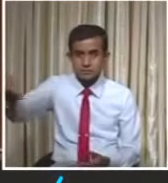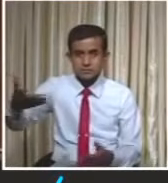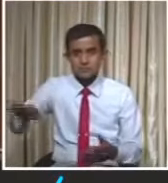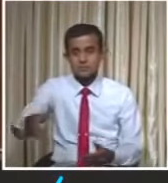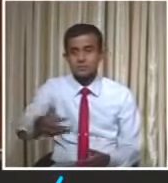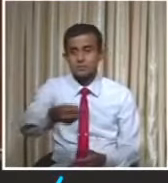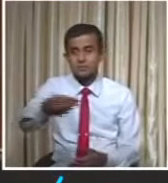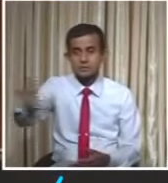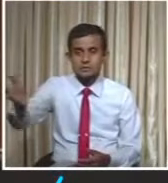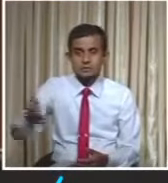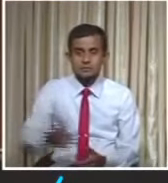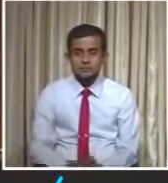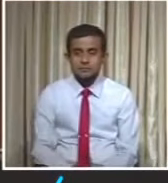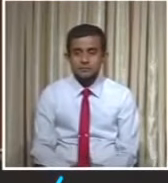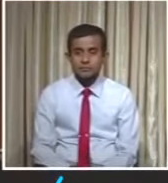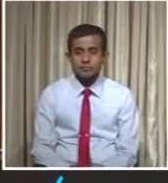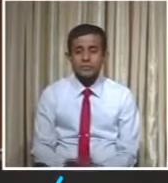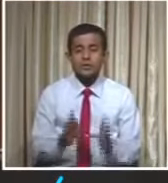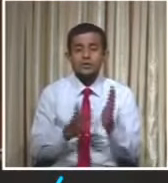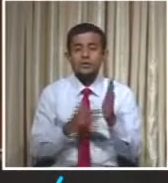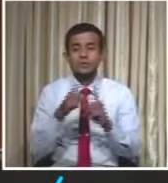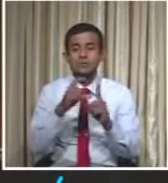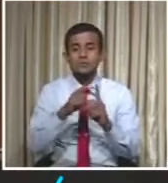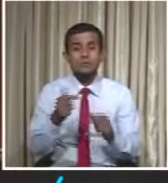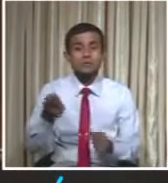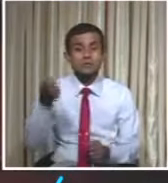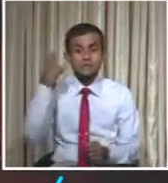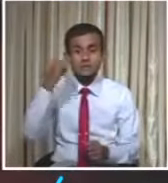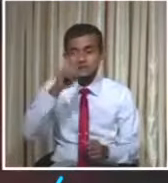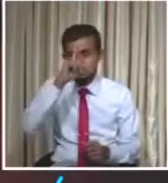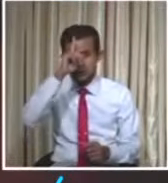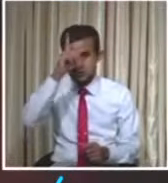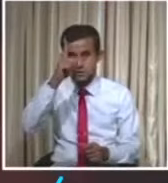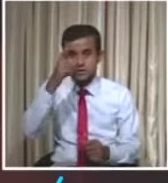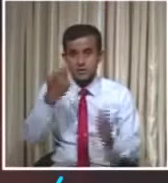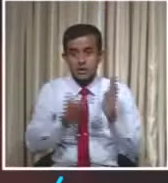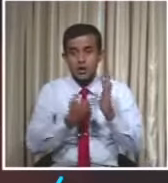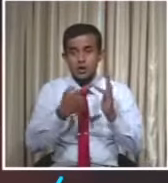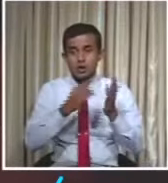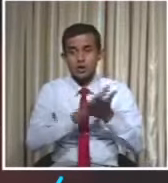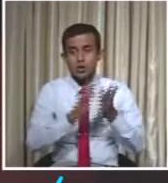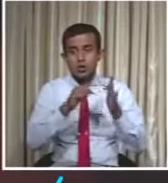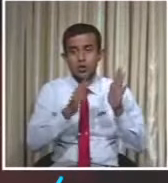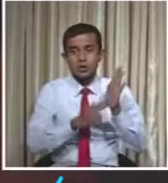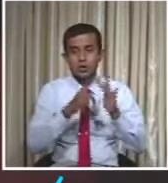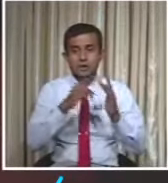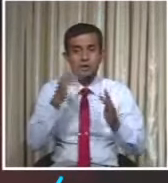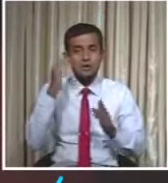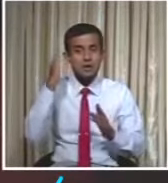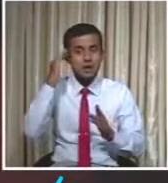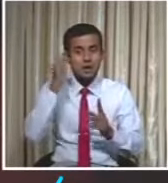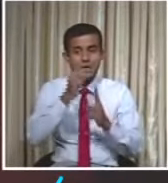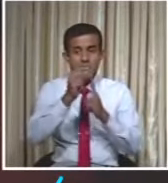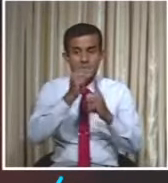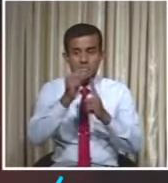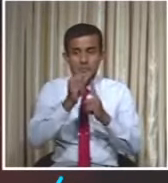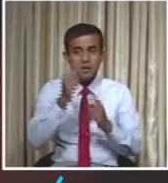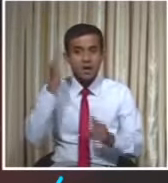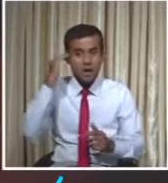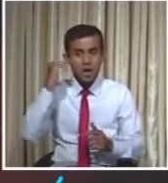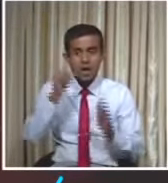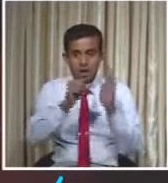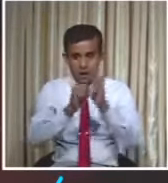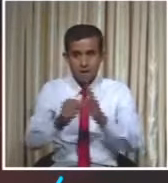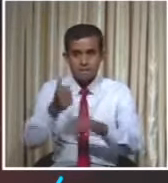හා මද්දුම් බණ්ඩාර ගිය සතියේ රෝහිණී මන්ත්‍රීතුමියට අපහාස කරා කාන්තාවකට